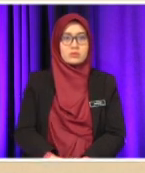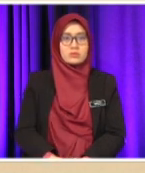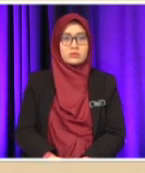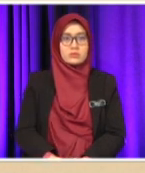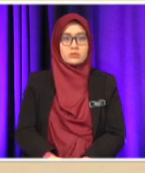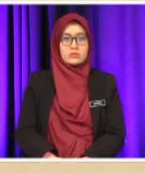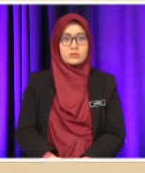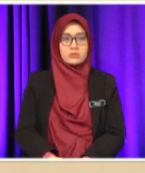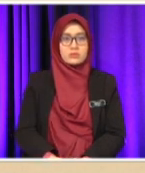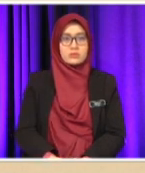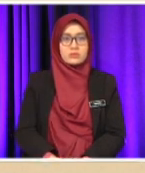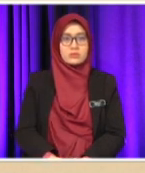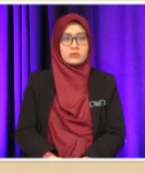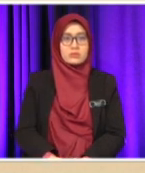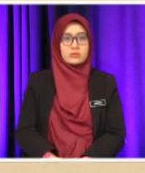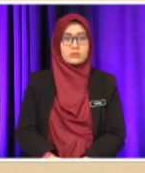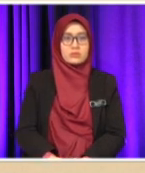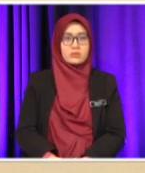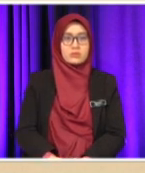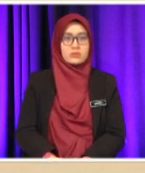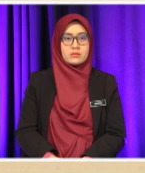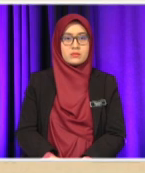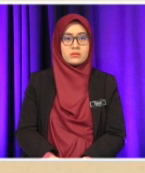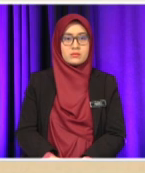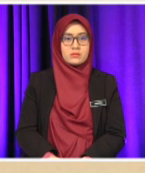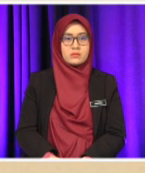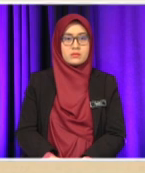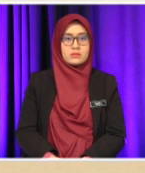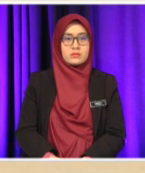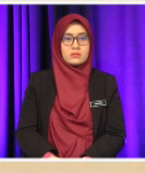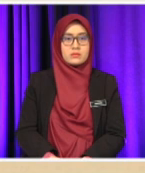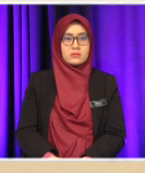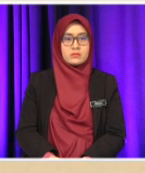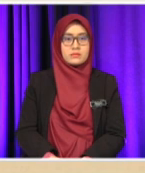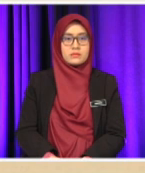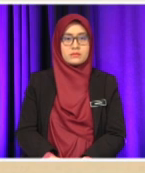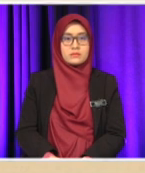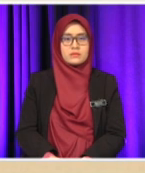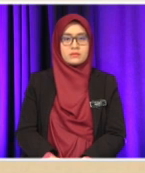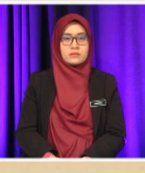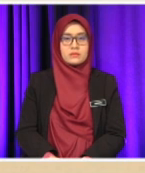lampunya senang untuk kita dapatkan markah kemudian